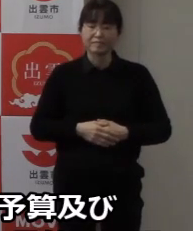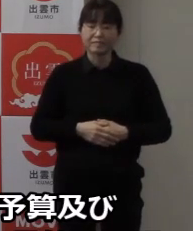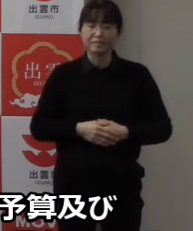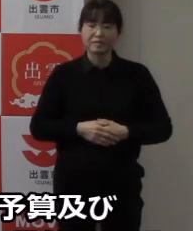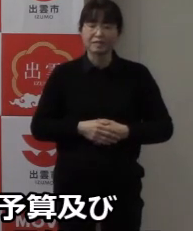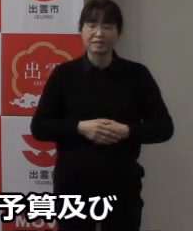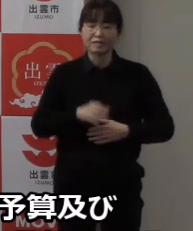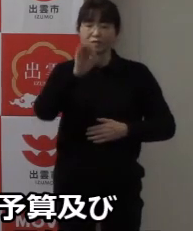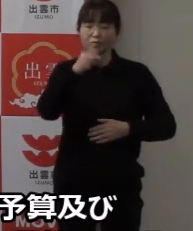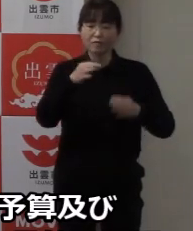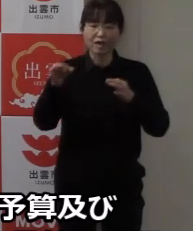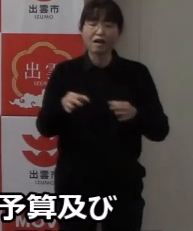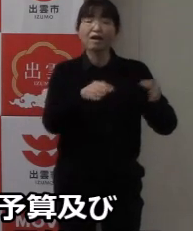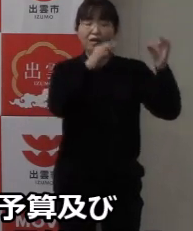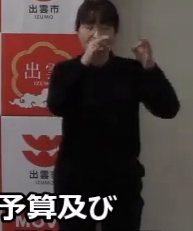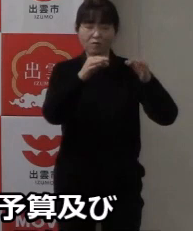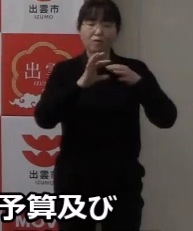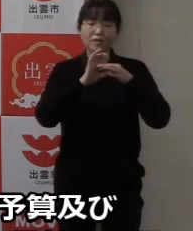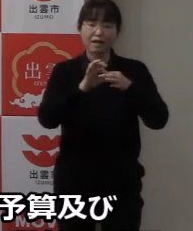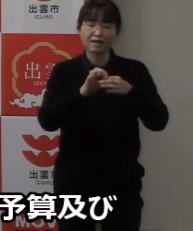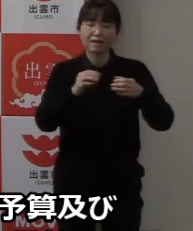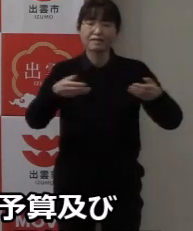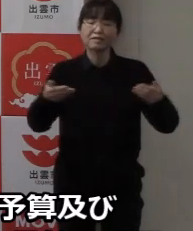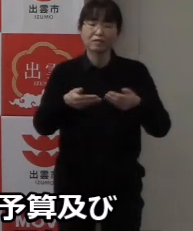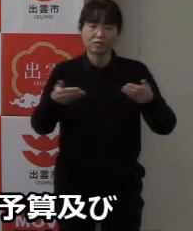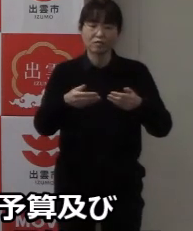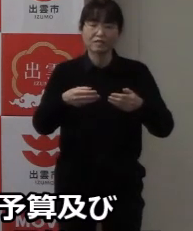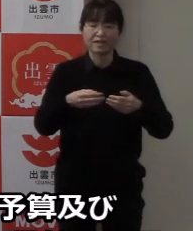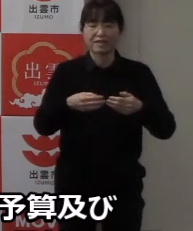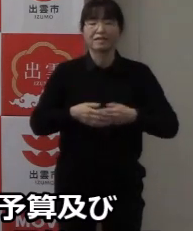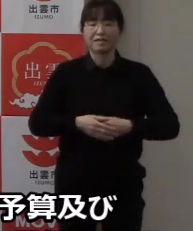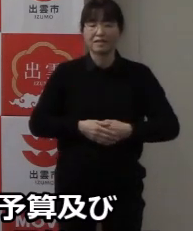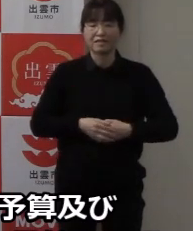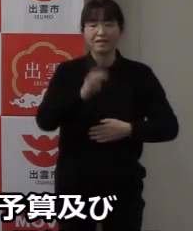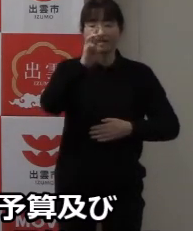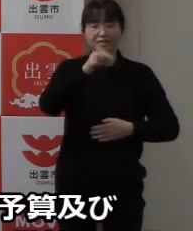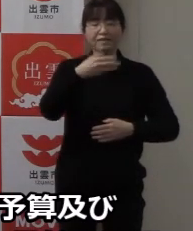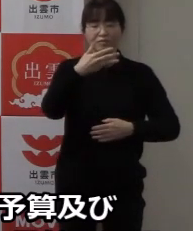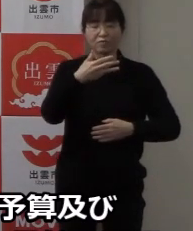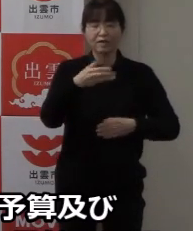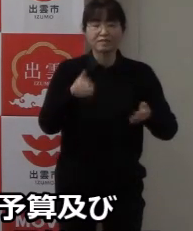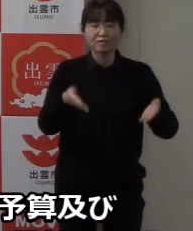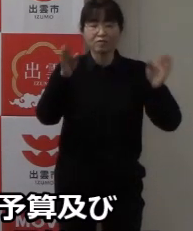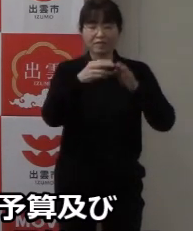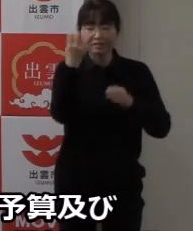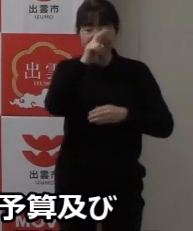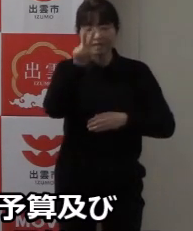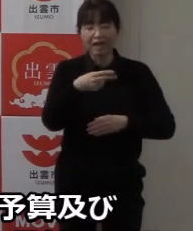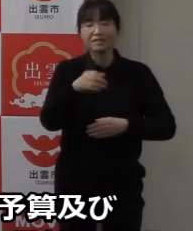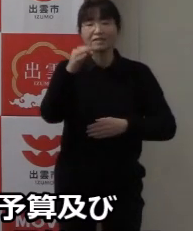物価高騰対策関連事業ということで、38のですね、指定管理料